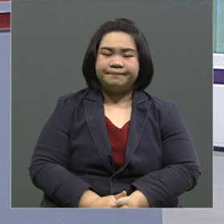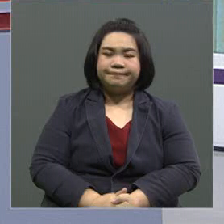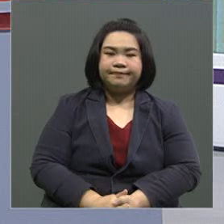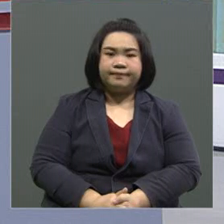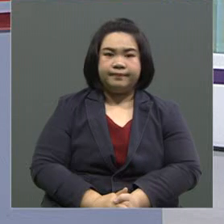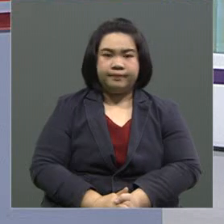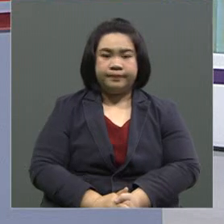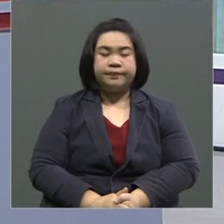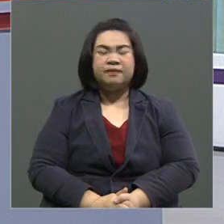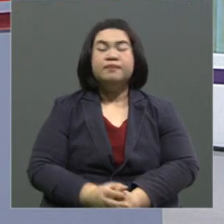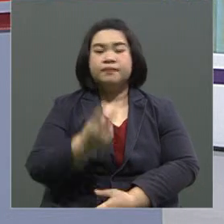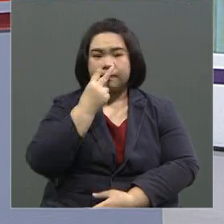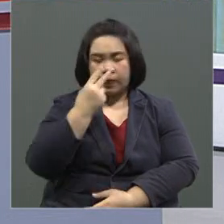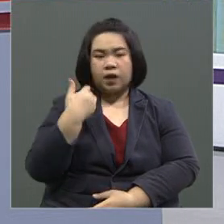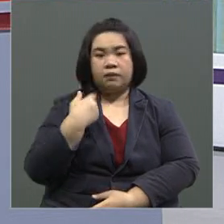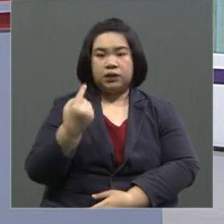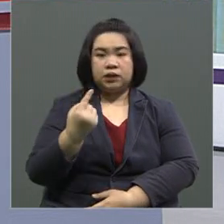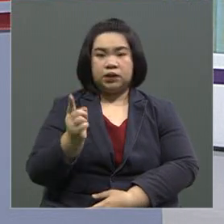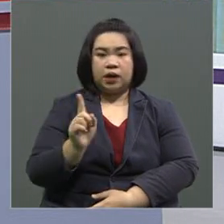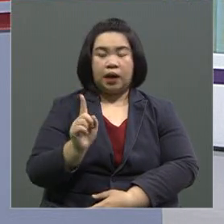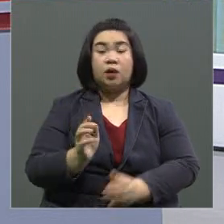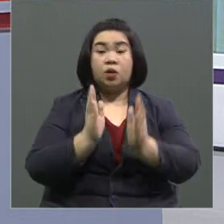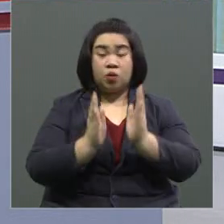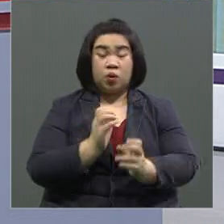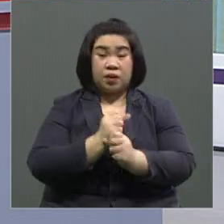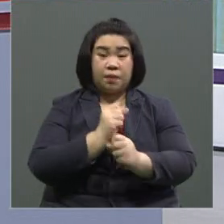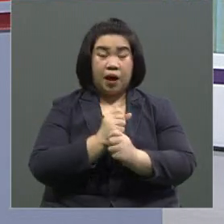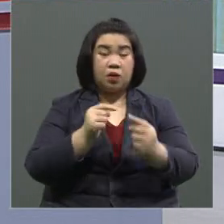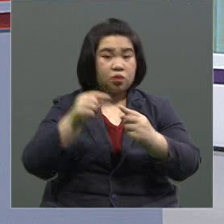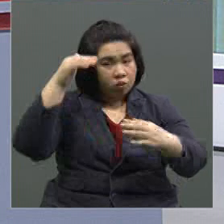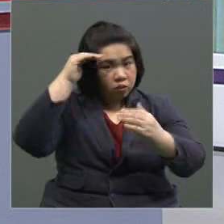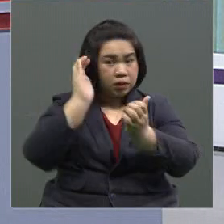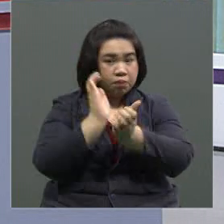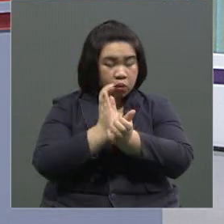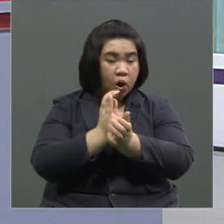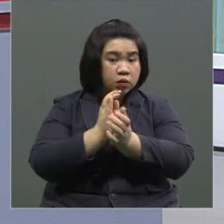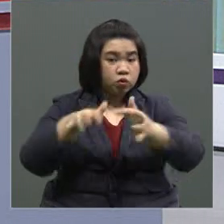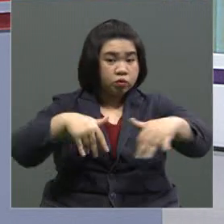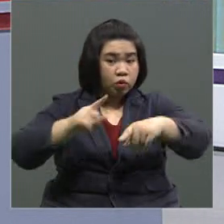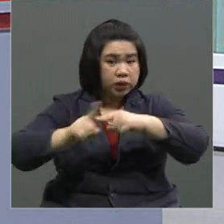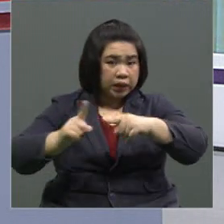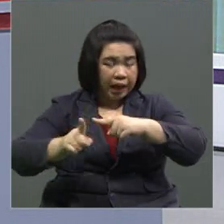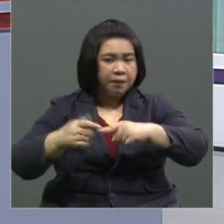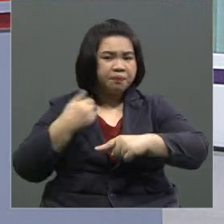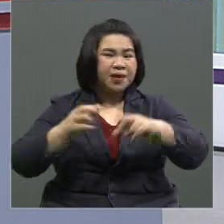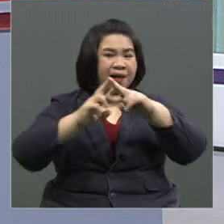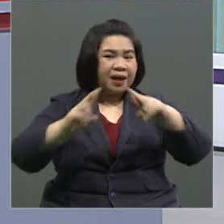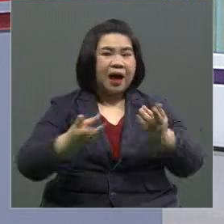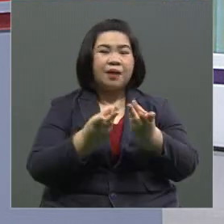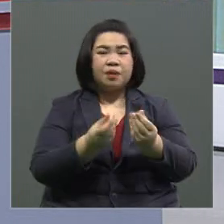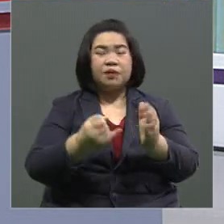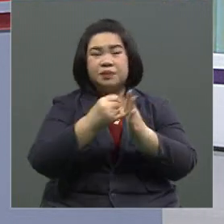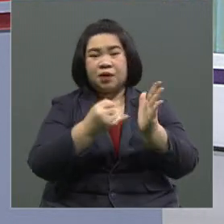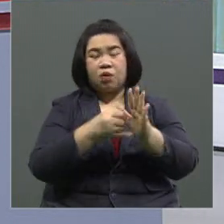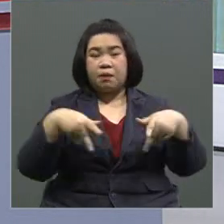พาไปดูความเคลื่อนไหวอีกหนึ่งประเด็นนะคะหลังจากที่เจ้าหน้าที่เนี่ยโดยเฉพาะฝ่ายปกครองเข้าไปบุกจับสถานบันเทิงชื่อดังที่จังหวัดปทุม